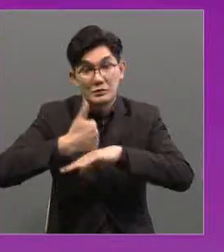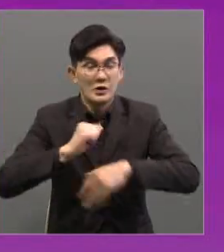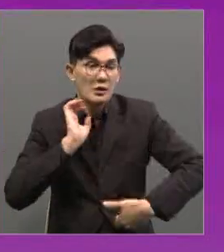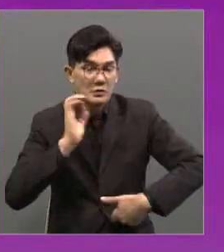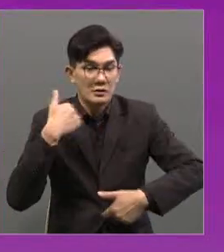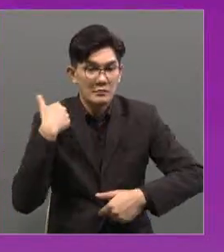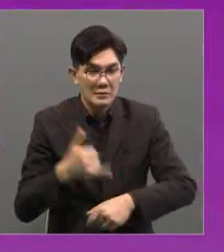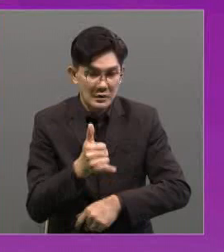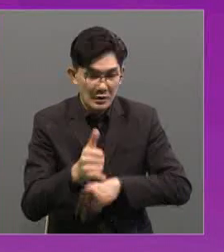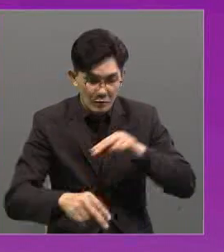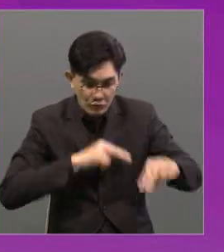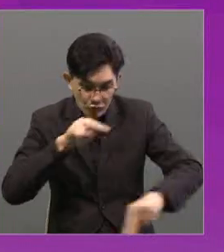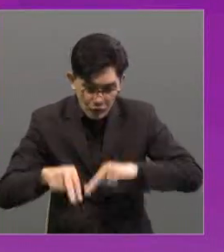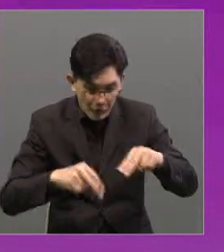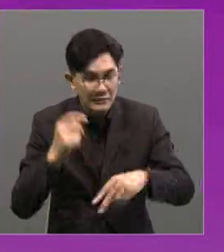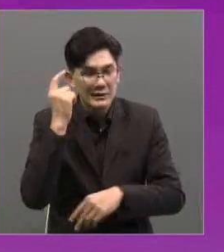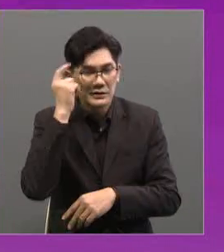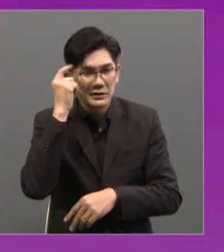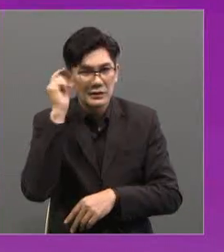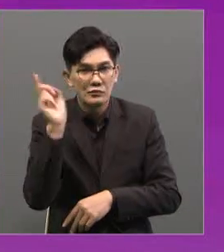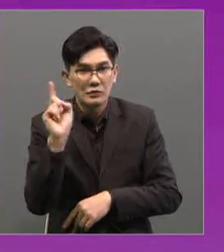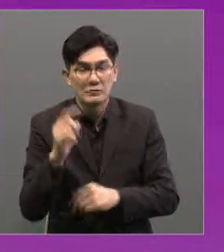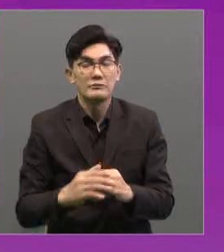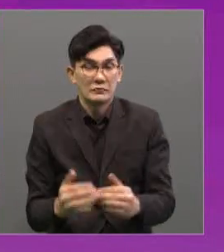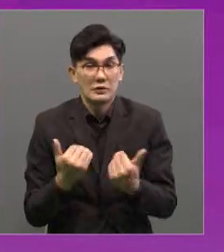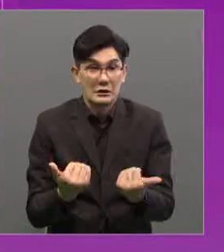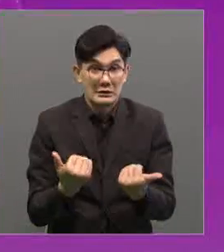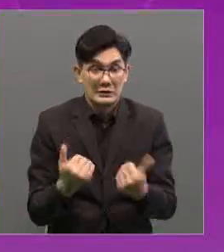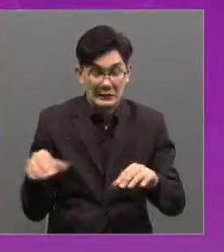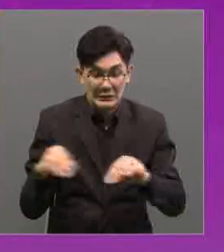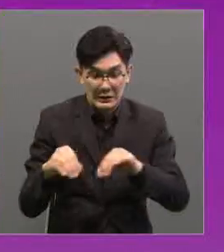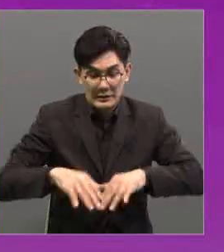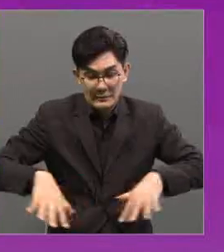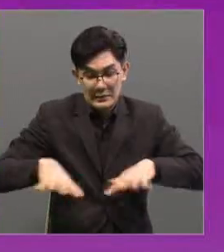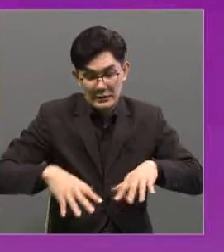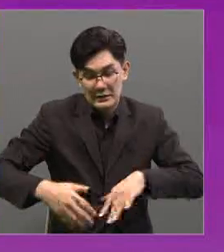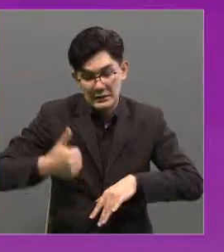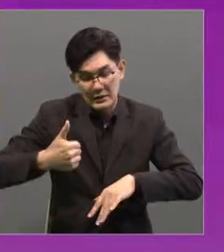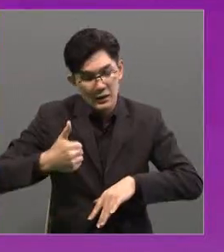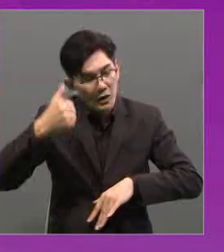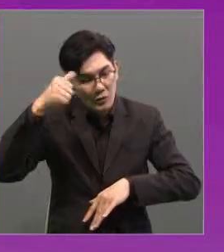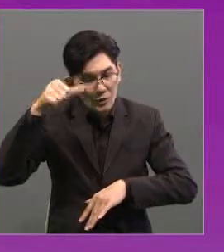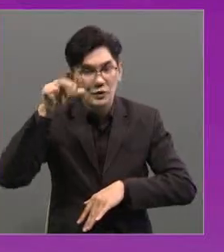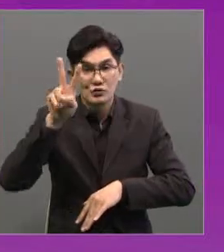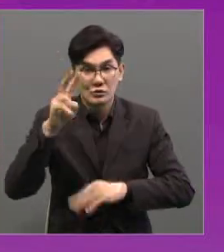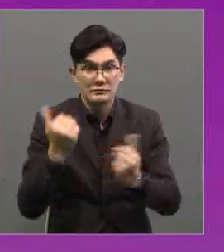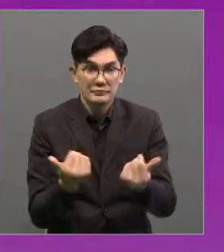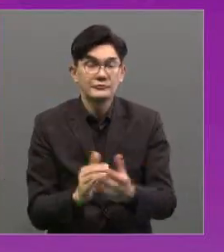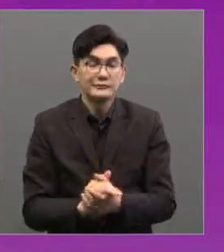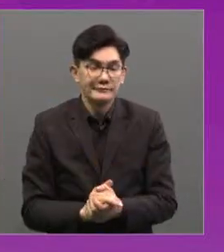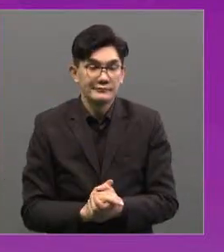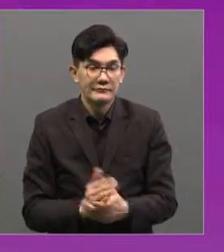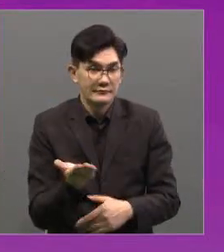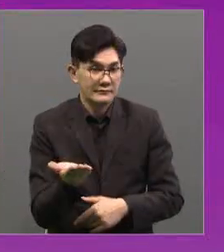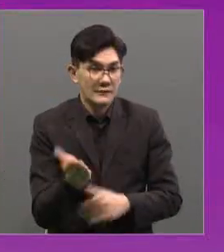จังหวัดก็ลงพื้นที่ไปตรวจสอบนะคะคาดว่าสถานการณ์เนี่ยก็จะเข้าสู่ภาวะปกติได้ภายใน2วันนี้ค่ะ